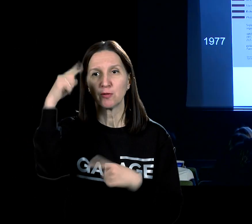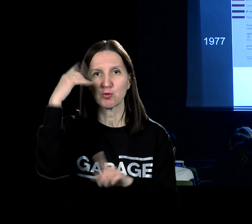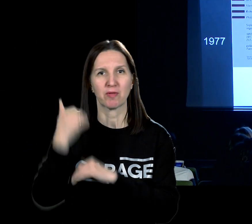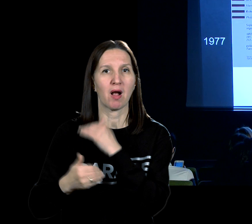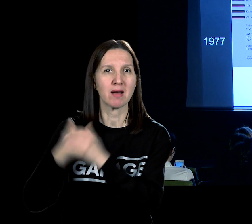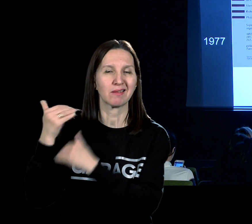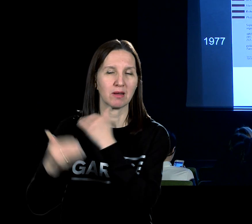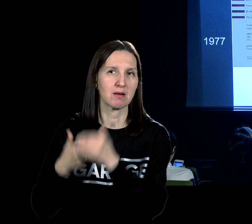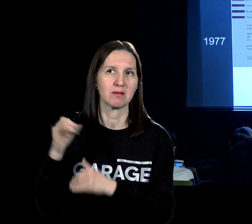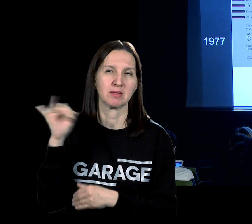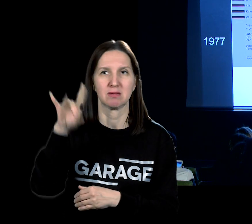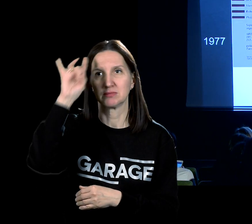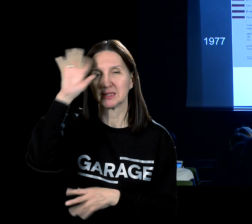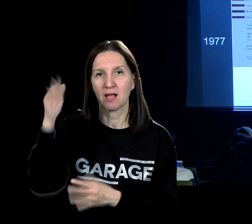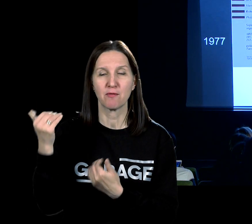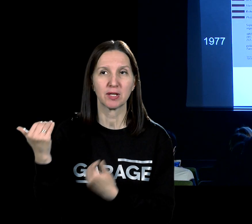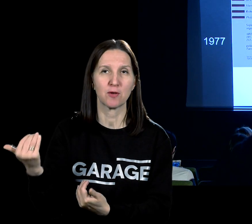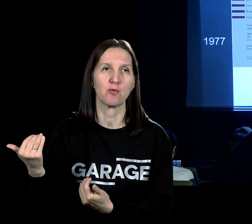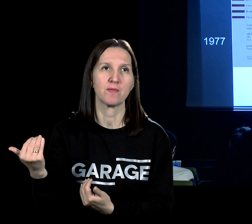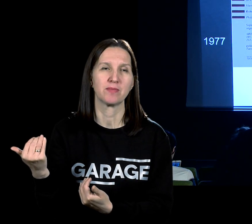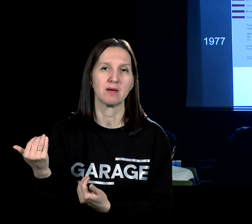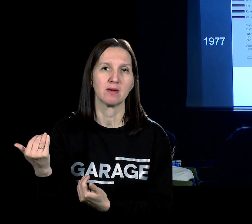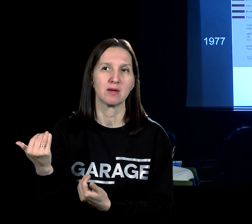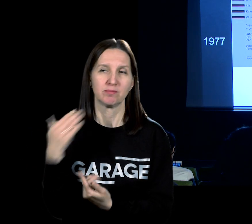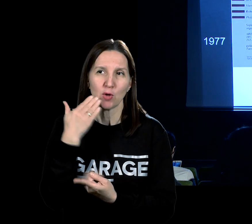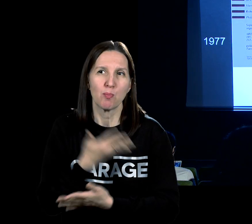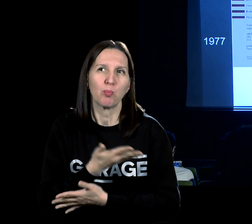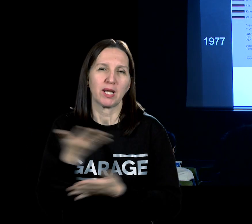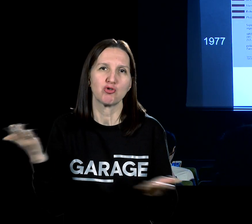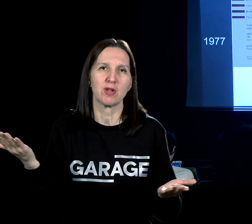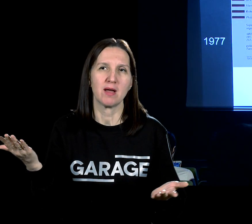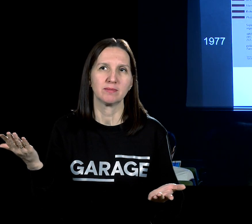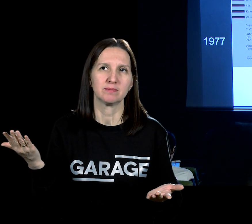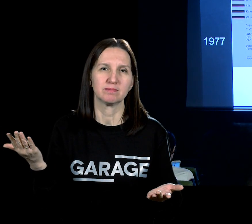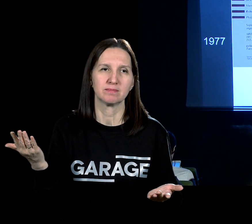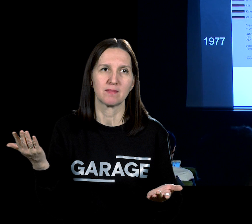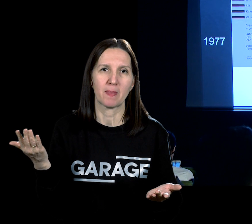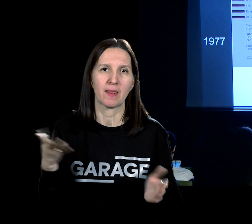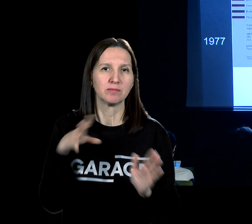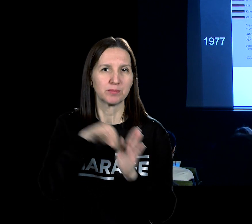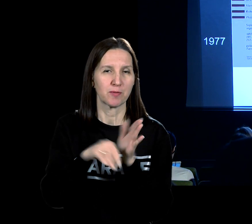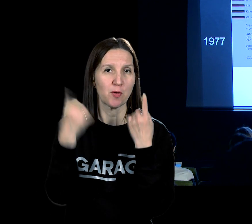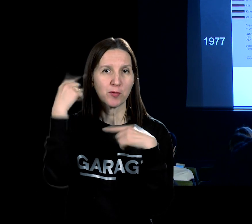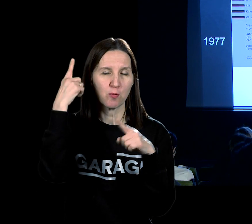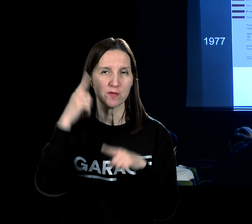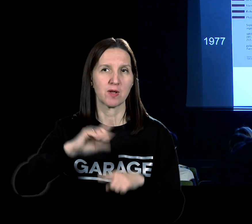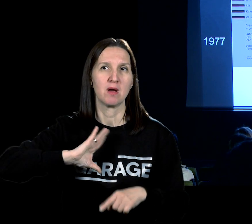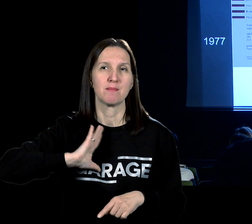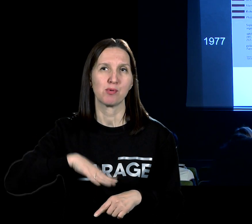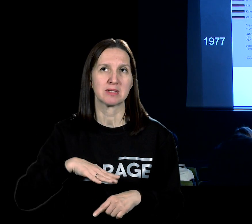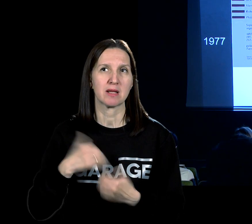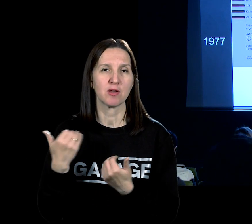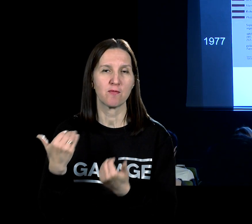чья карьера, чья слава, как бы, как, ну не карьера, но какое-то публичное